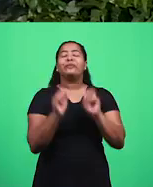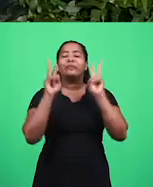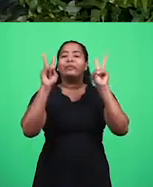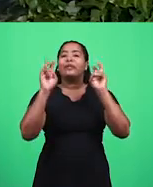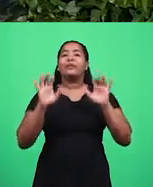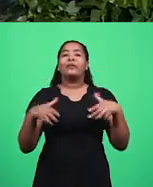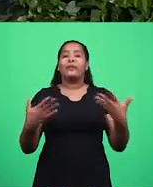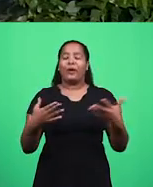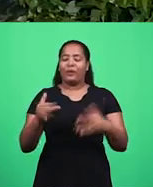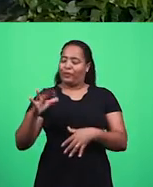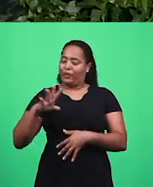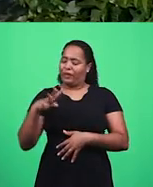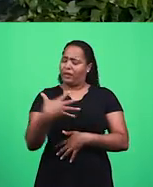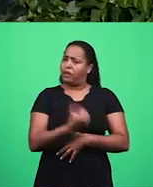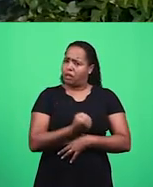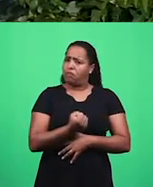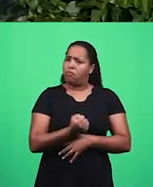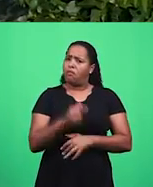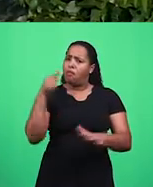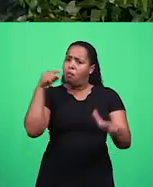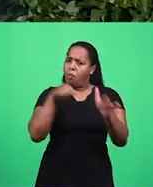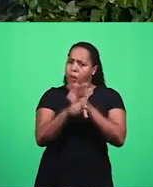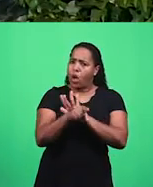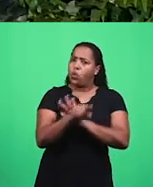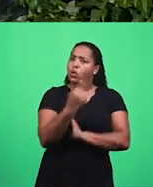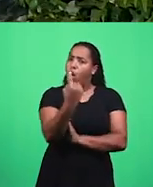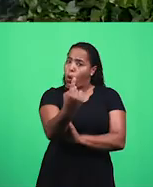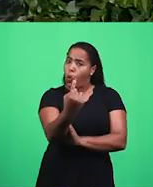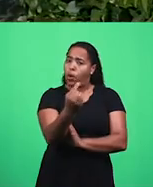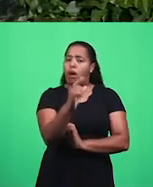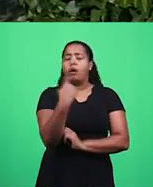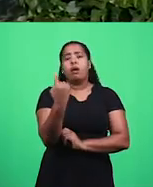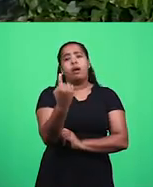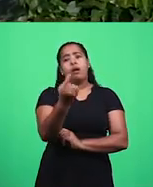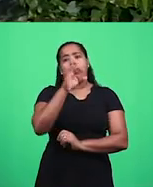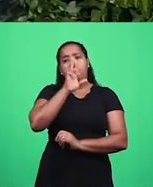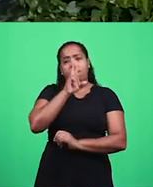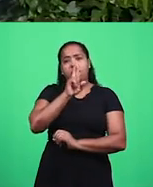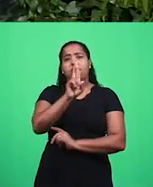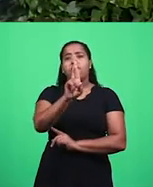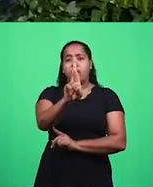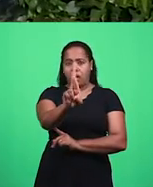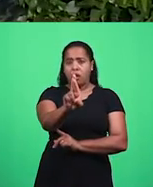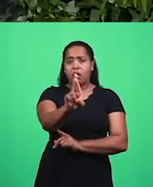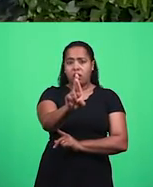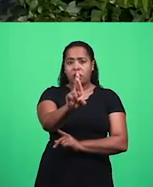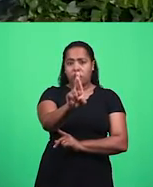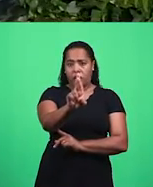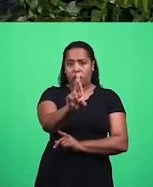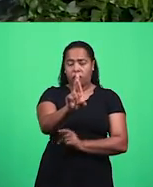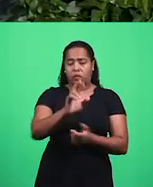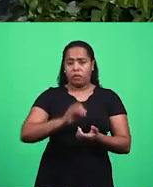мы говорили о спасении. Был задан вопрос, и мы ответили,